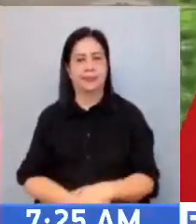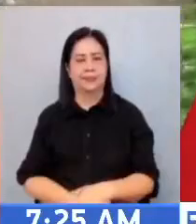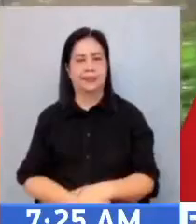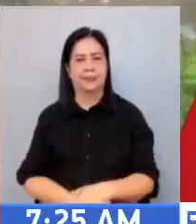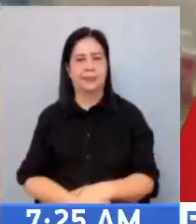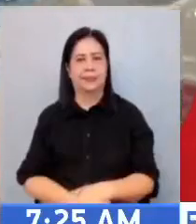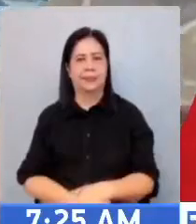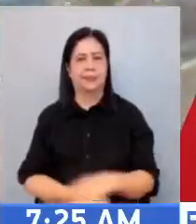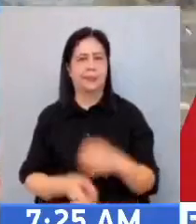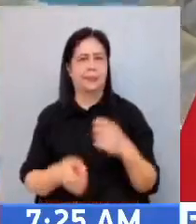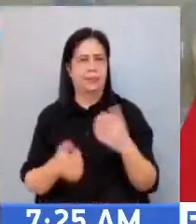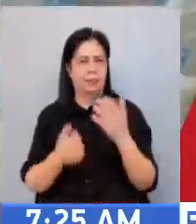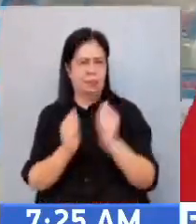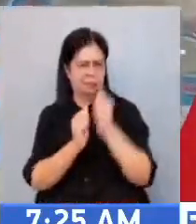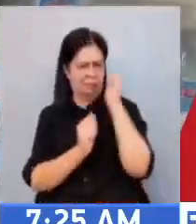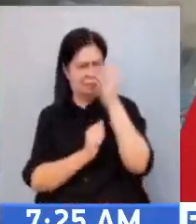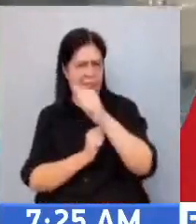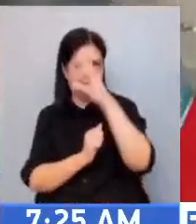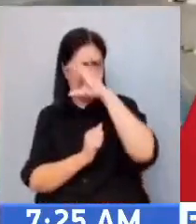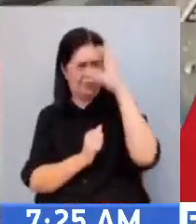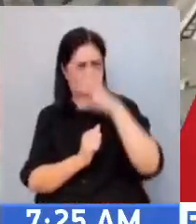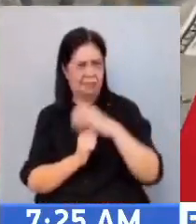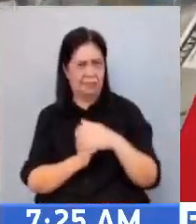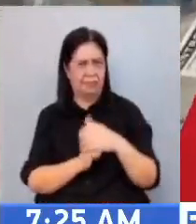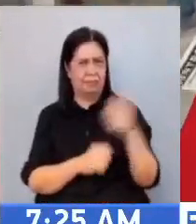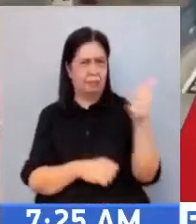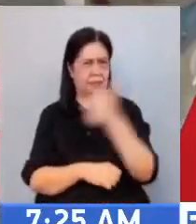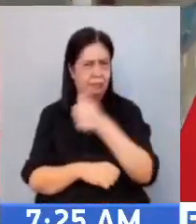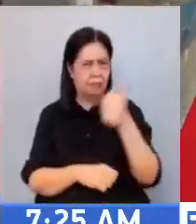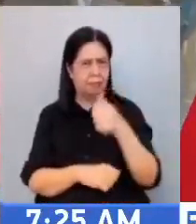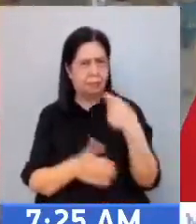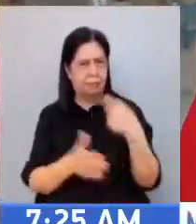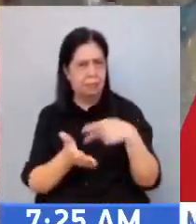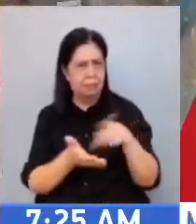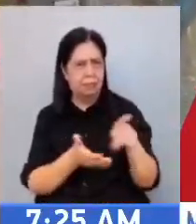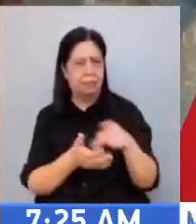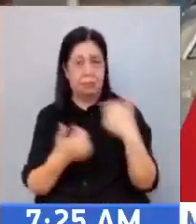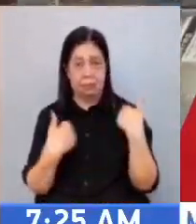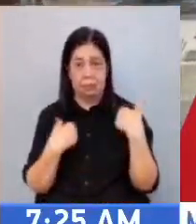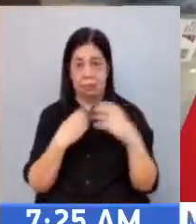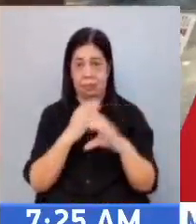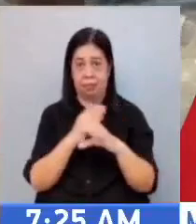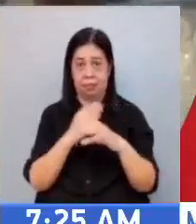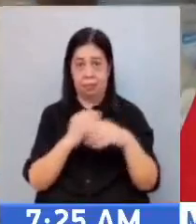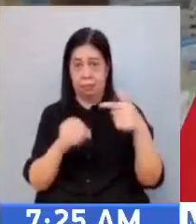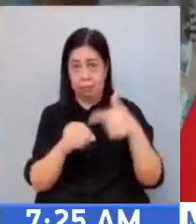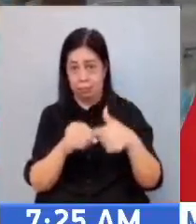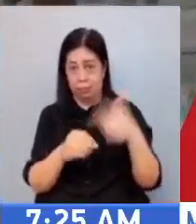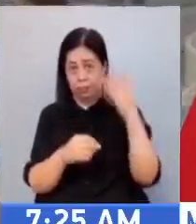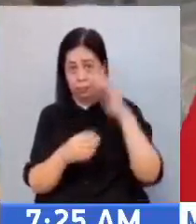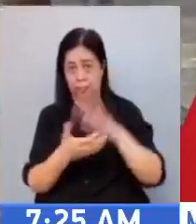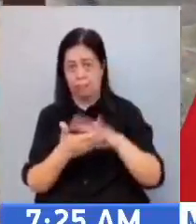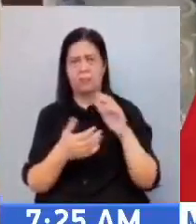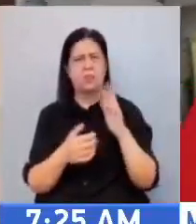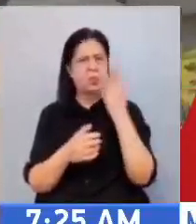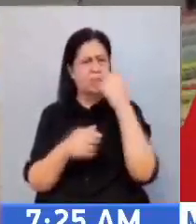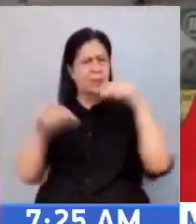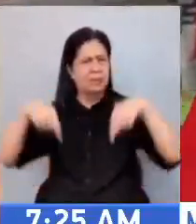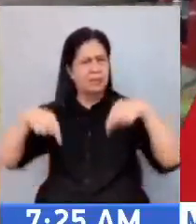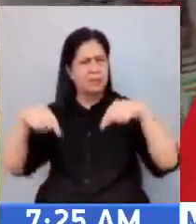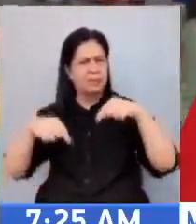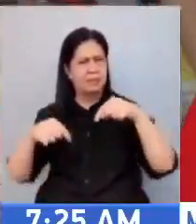po sila ng Kalamba. Di naman namasahe. Kung may dala naman sasakyan, nag-gasos pa sa gasolina. Bakit dito kayo namili sa